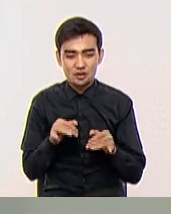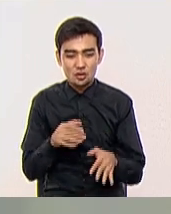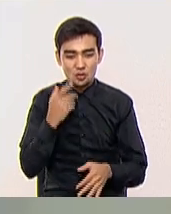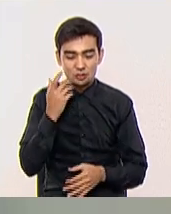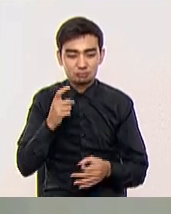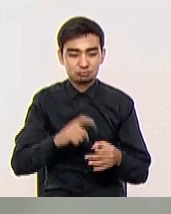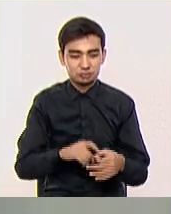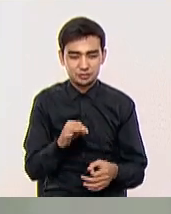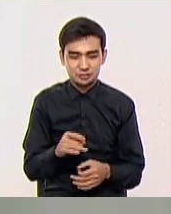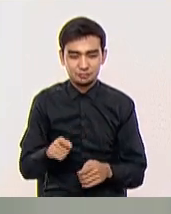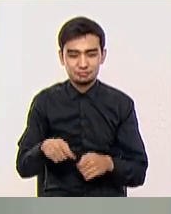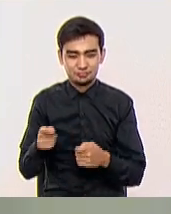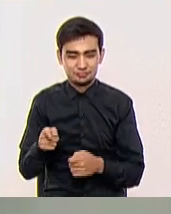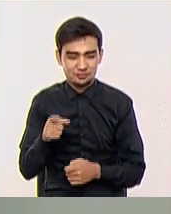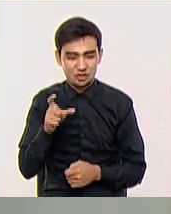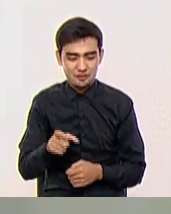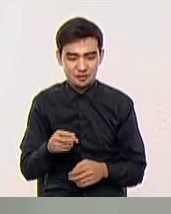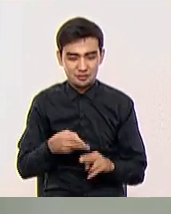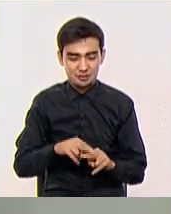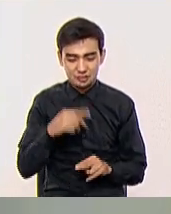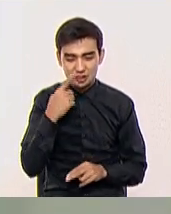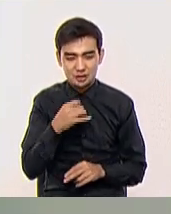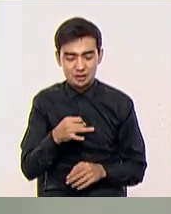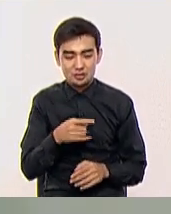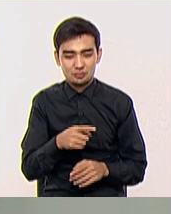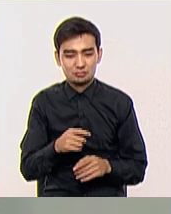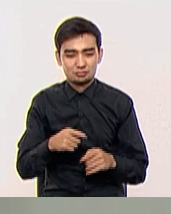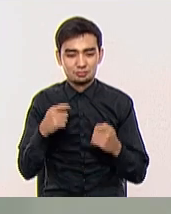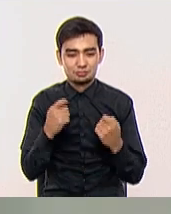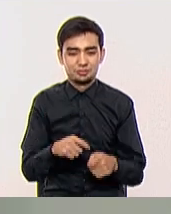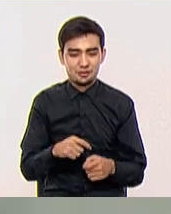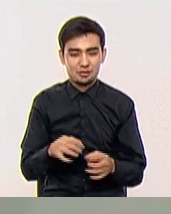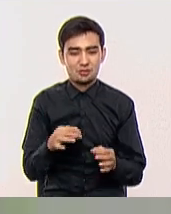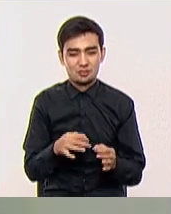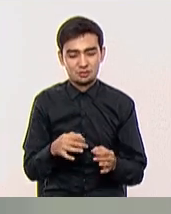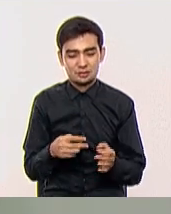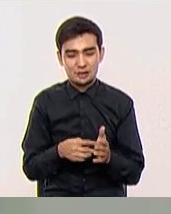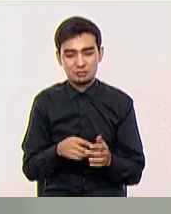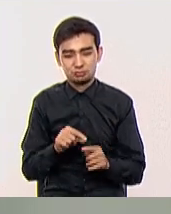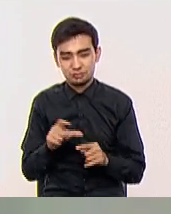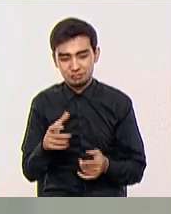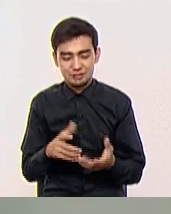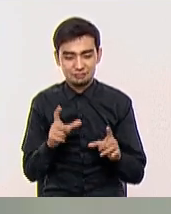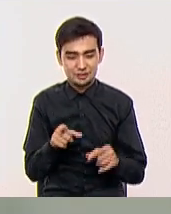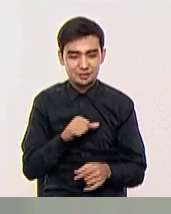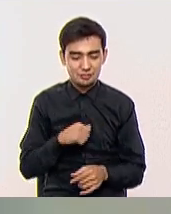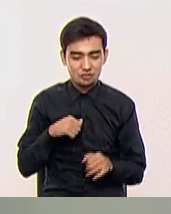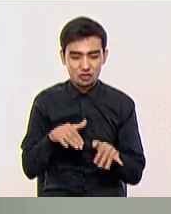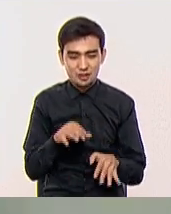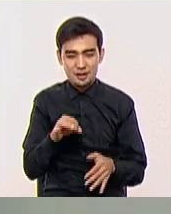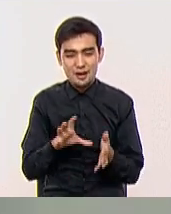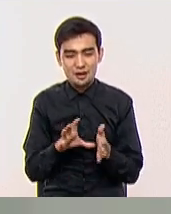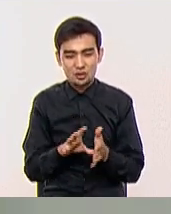кейін солардың қолына түседі. Олар өз кезегінде сатуды, осы